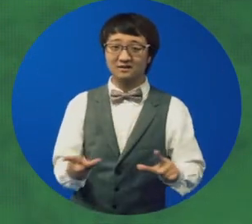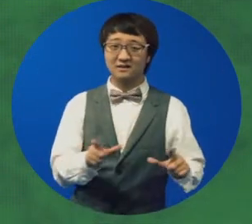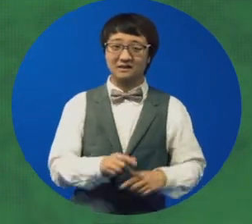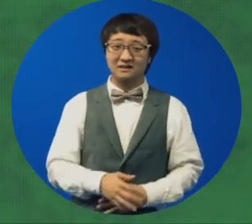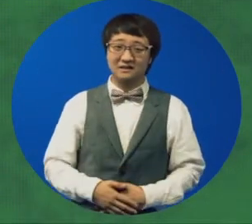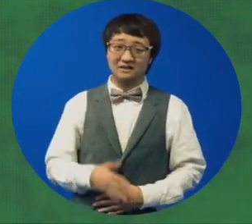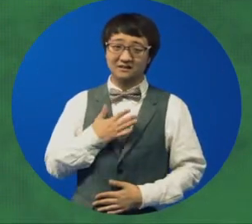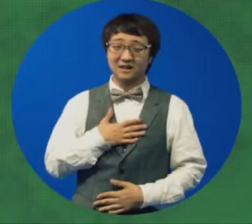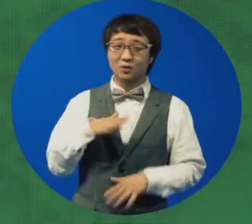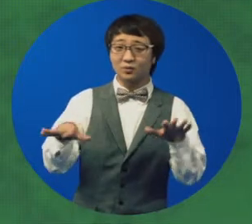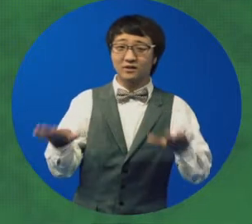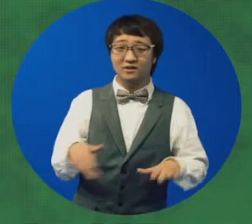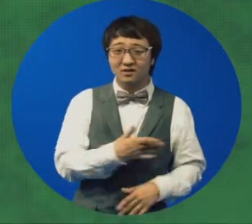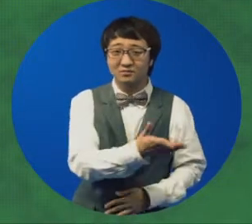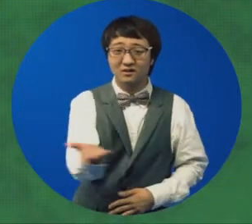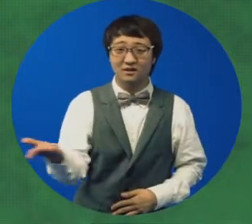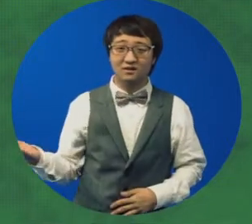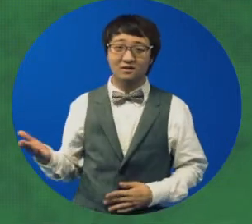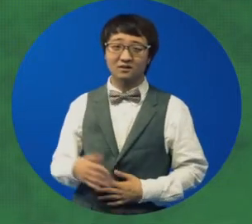제가 오늘 여러분들에게